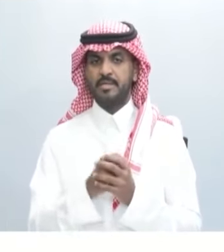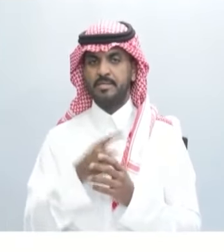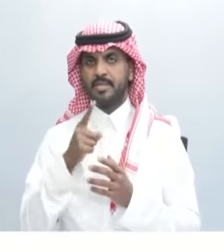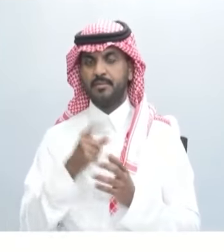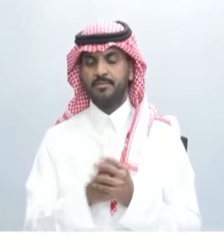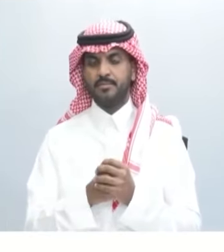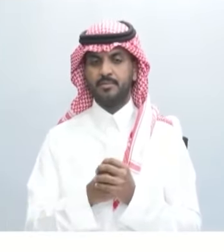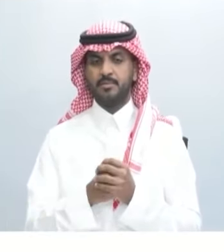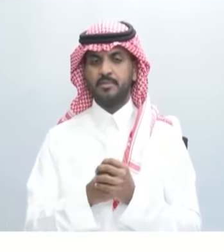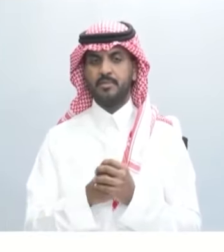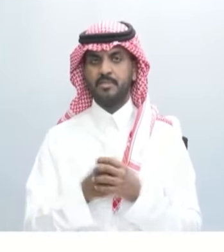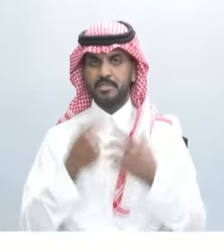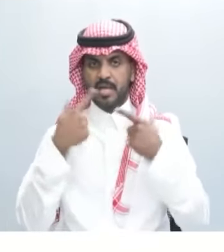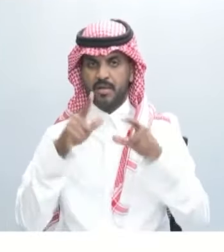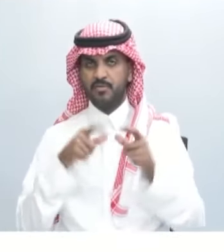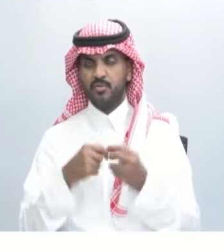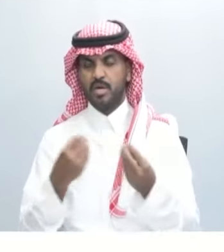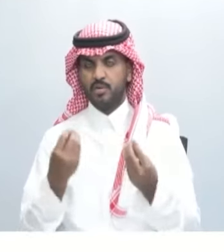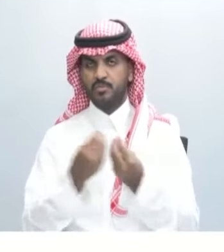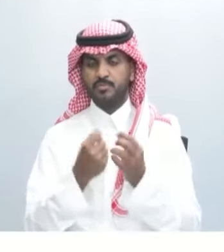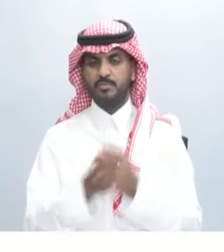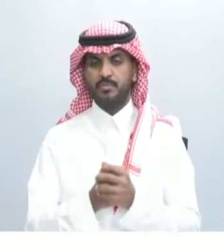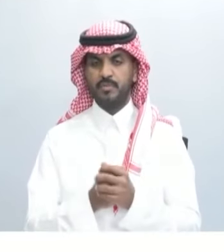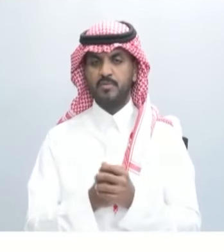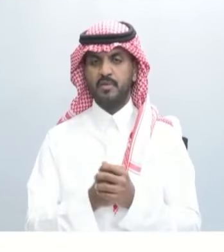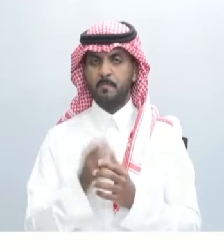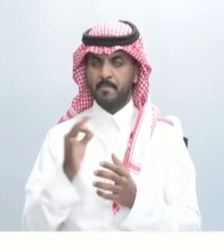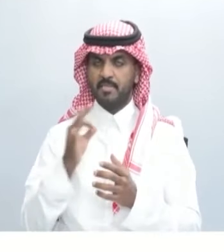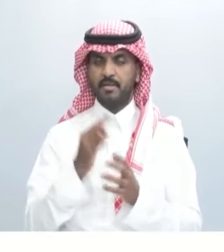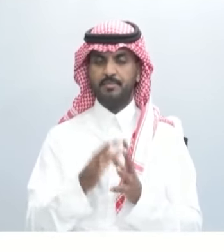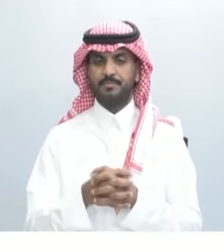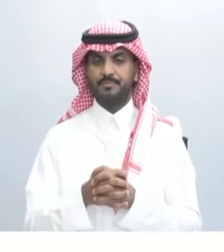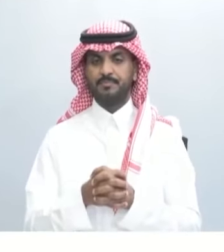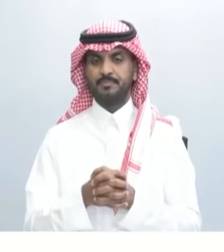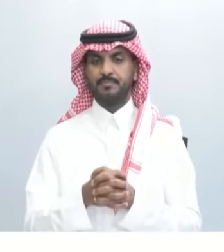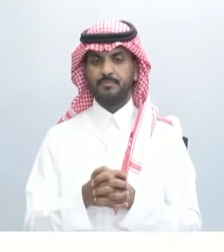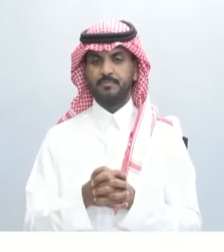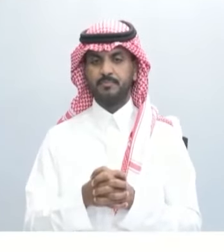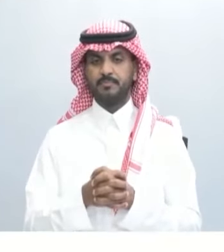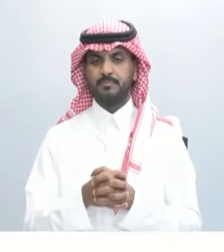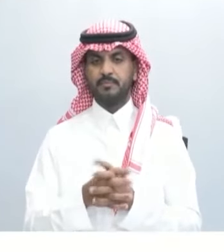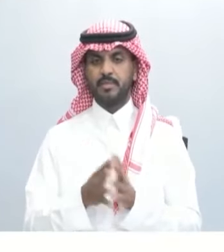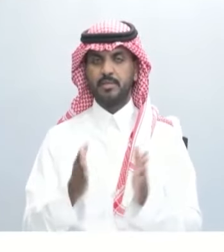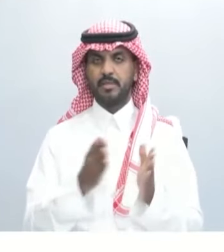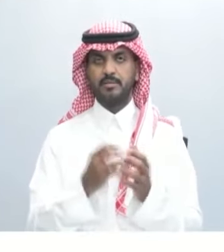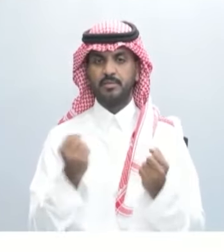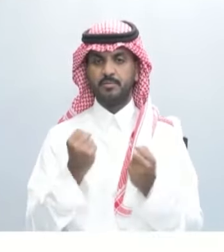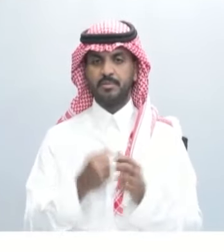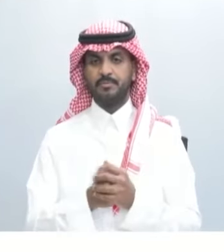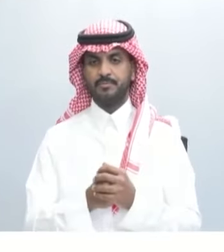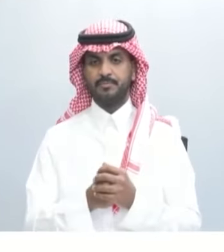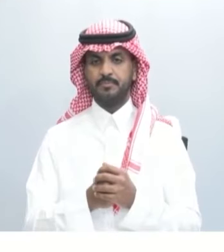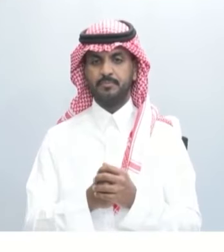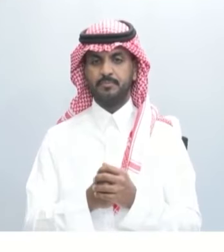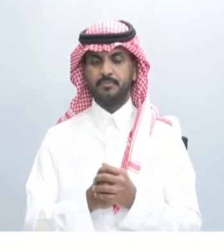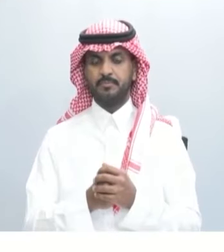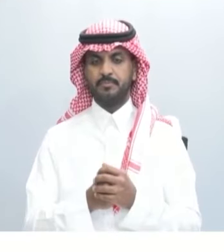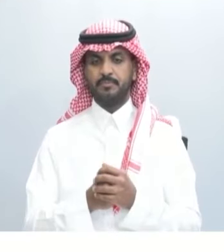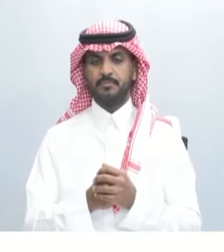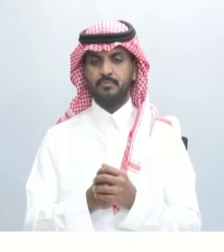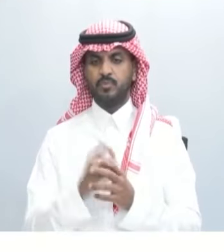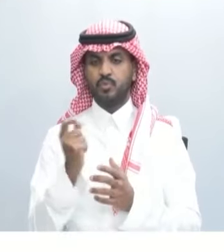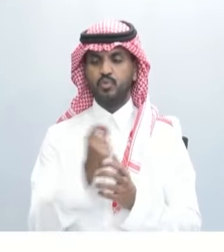وبهذا نكون استعرضنا واياكم هذا المثال ومنه ابنائي وبناتي ننتقل الى التدريبات الان ابنائي بناتي